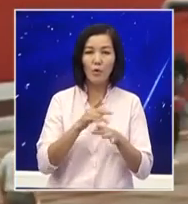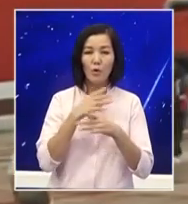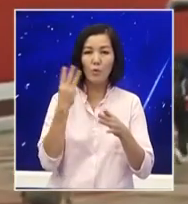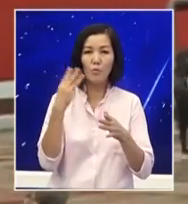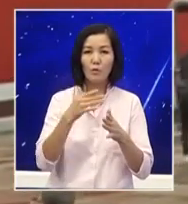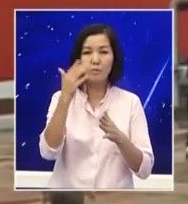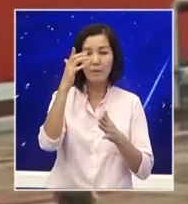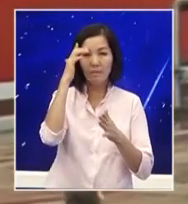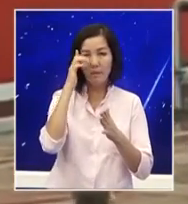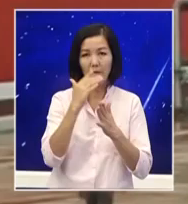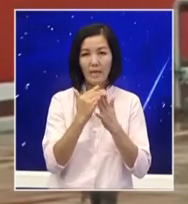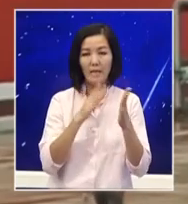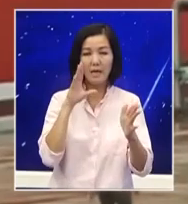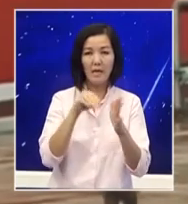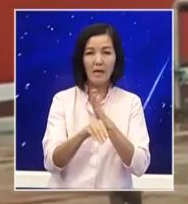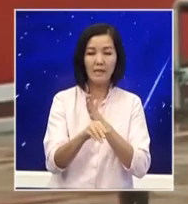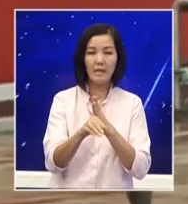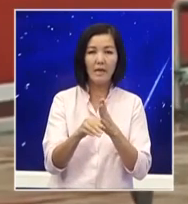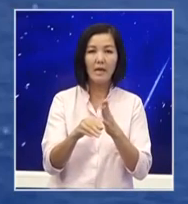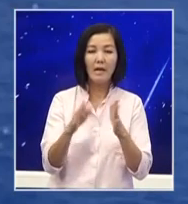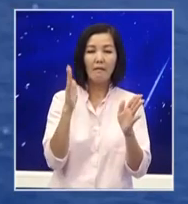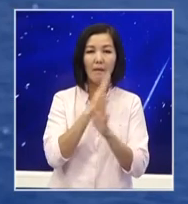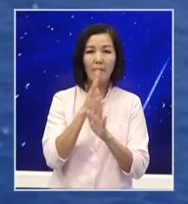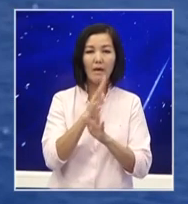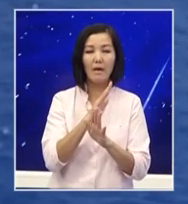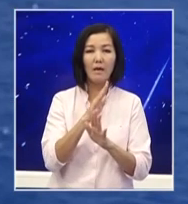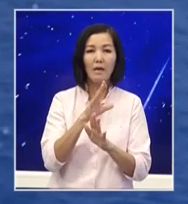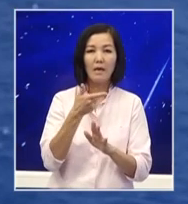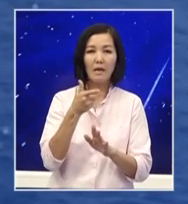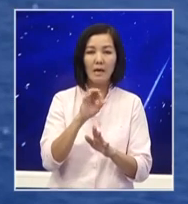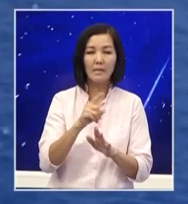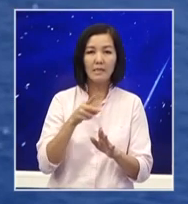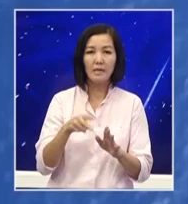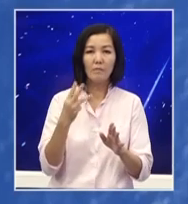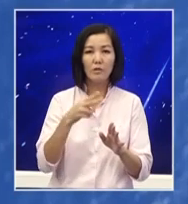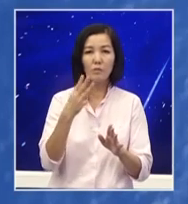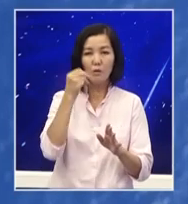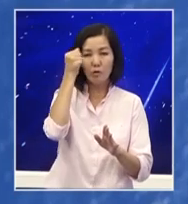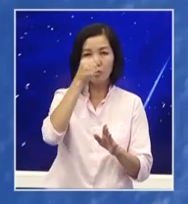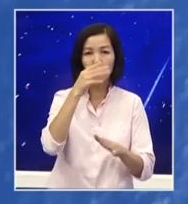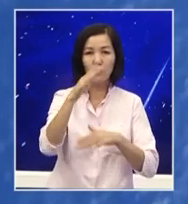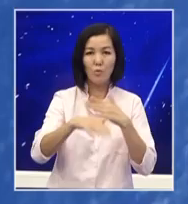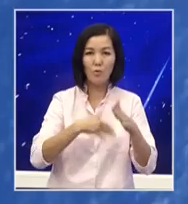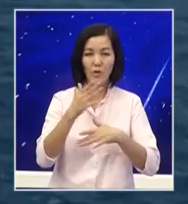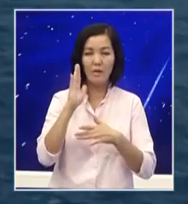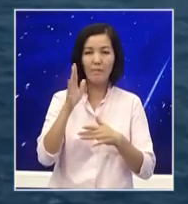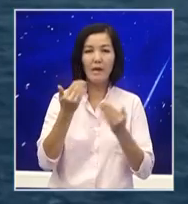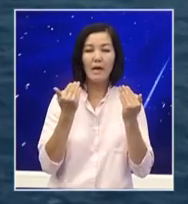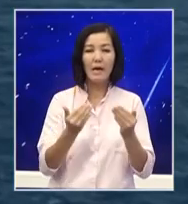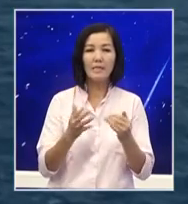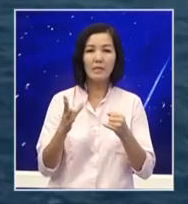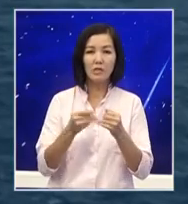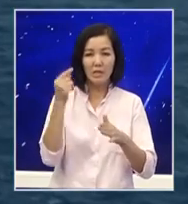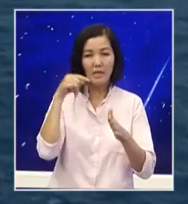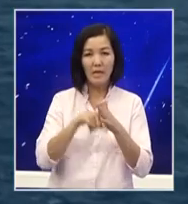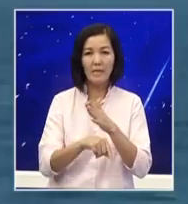елдің қатарына қосылды. Кен орнынан анықталған табиғи отын 2023 жылдан бастап өндіріле бастайды. Әзірге арнайы құдықтар ашылып,